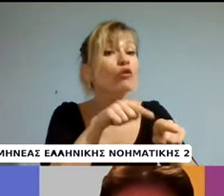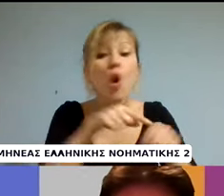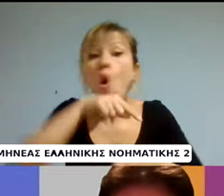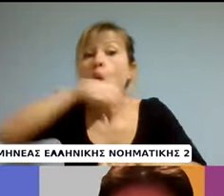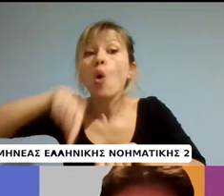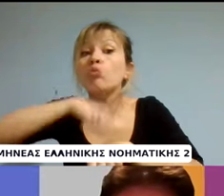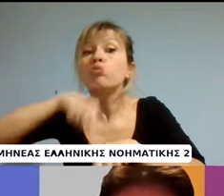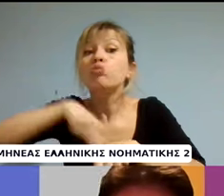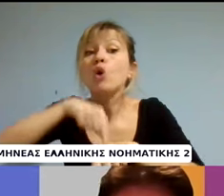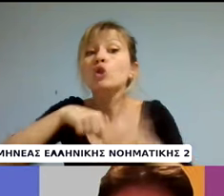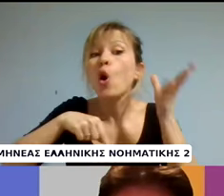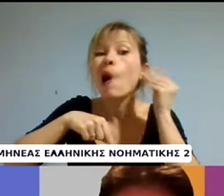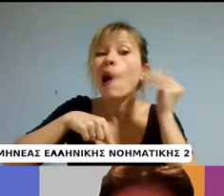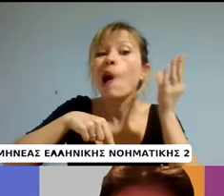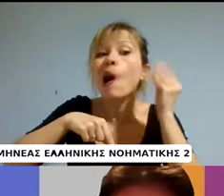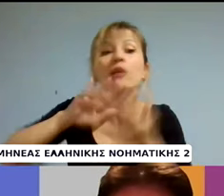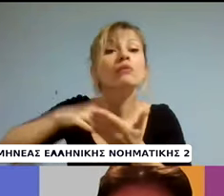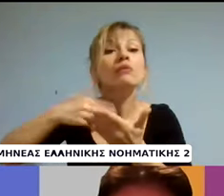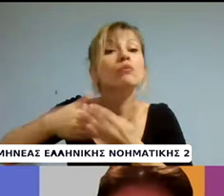τους παίρνει η κάθε εργασία.